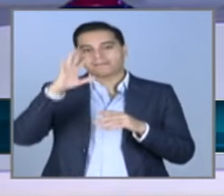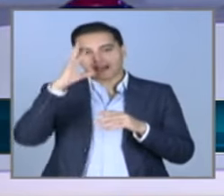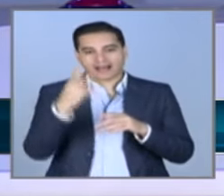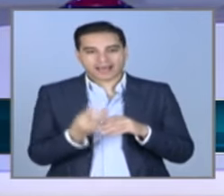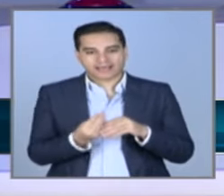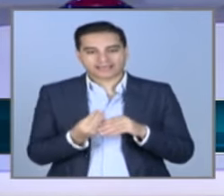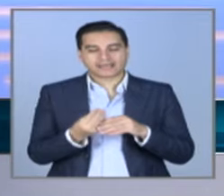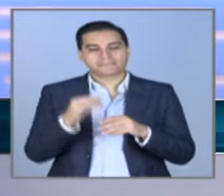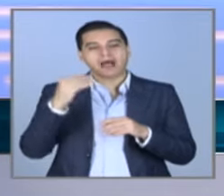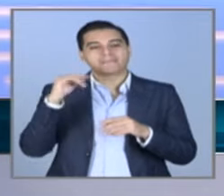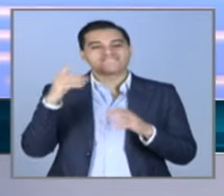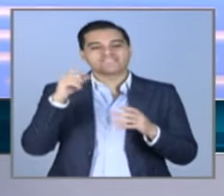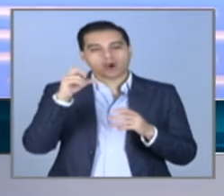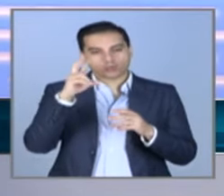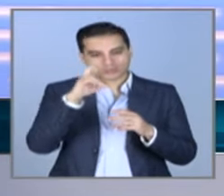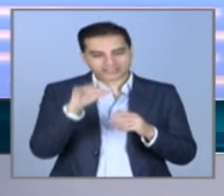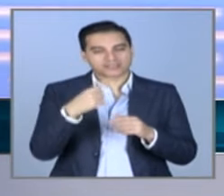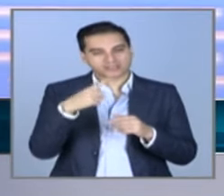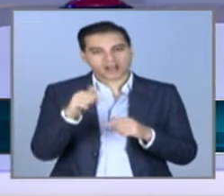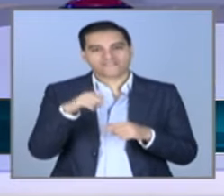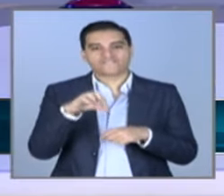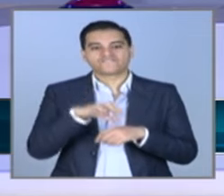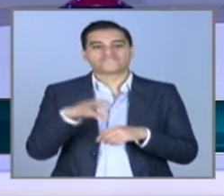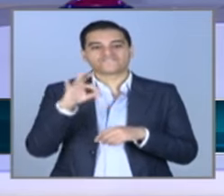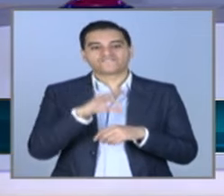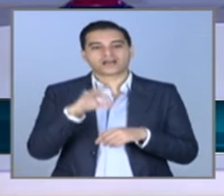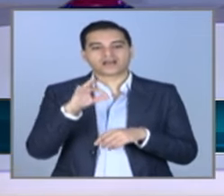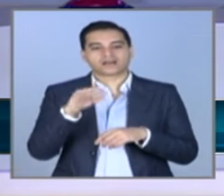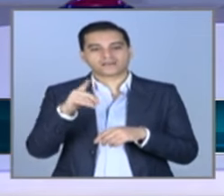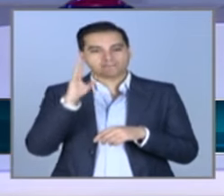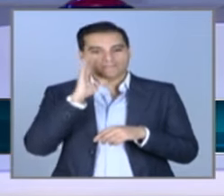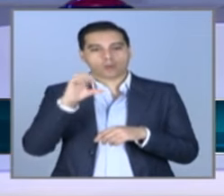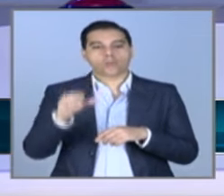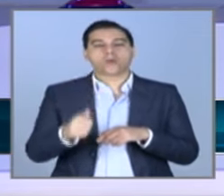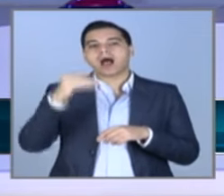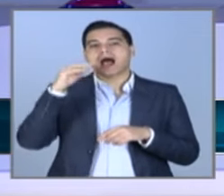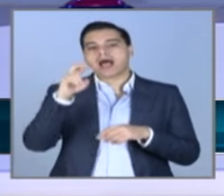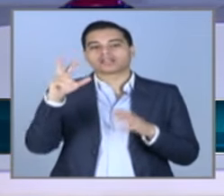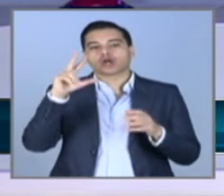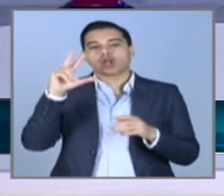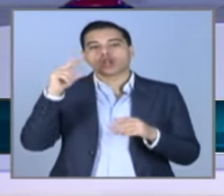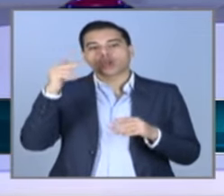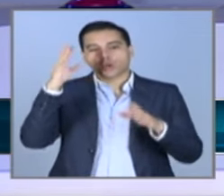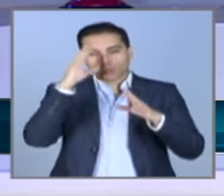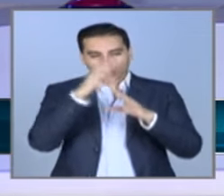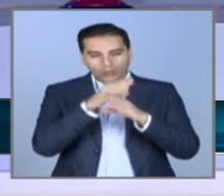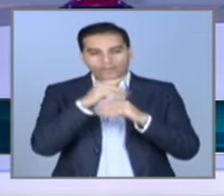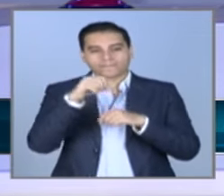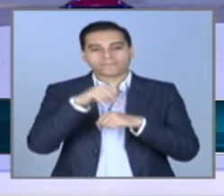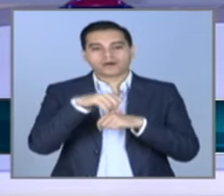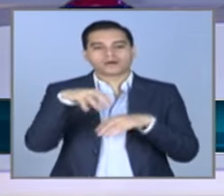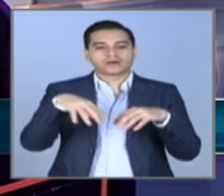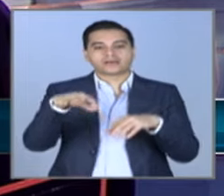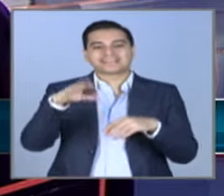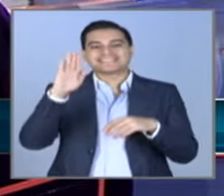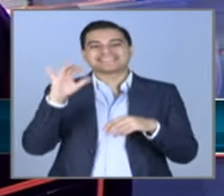راحت؟ محمد فوزي. صح. في أي واحة مصرية تقع أحداث رواية واحد الغروب لبهاء طاهر؟ واحد إيه؟